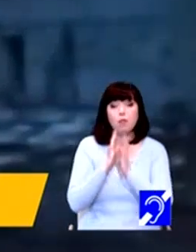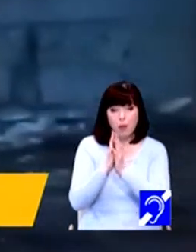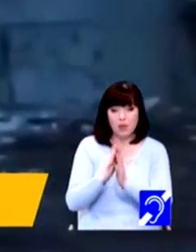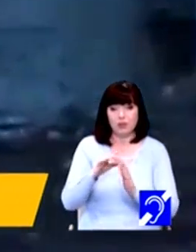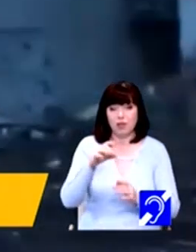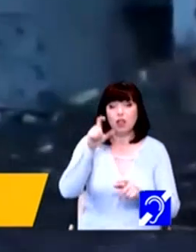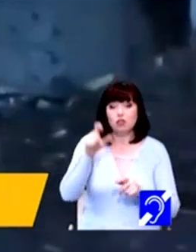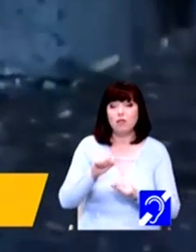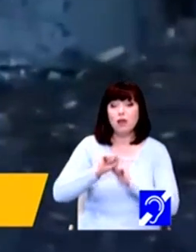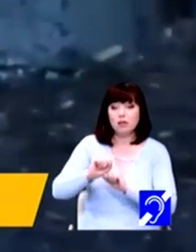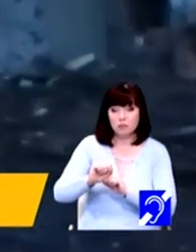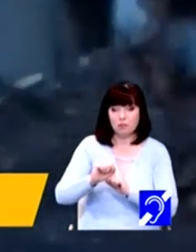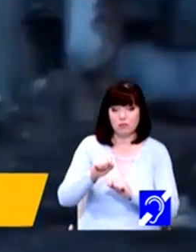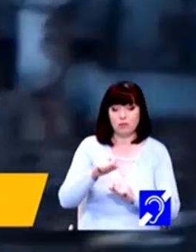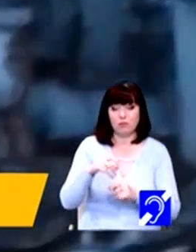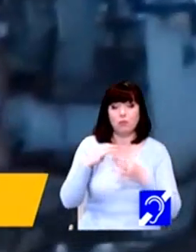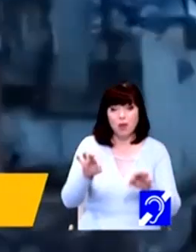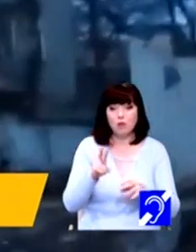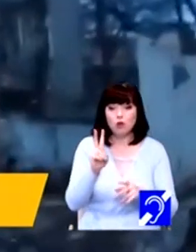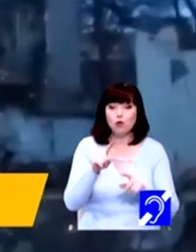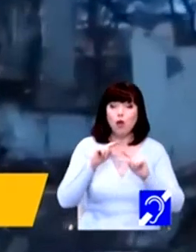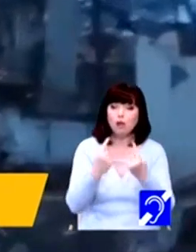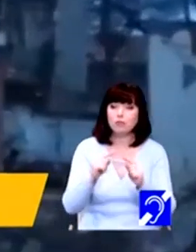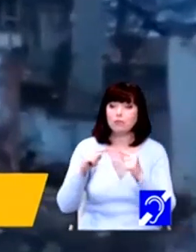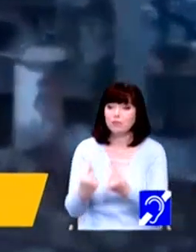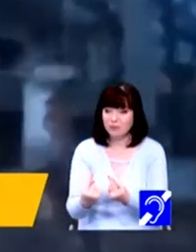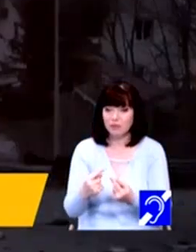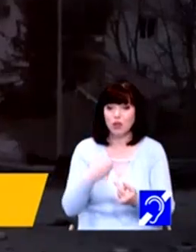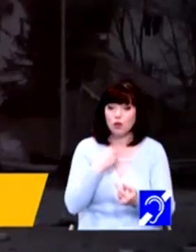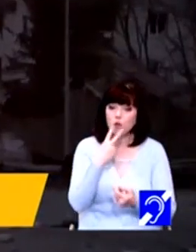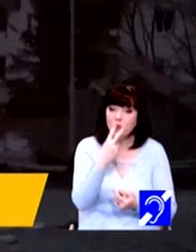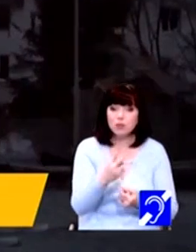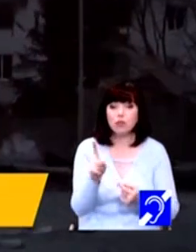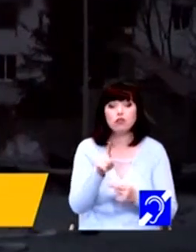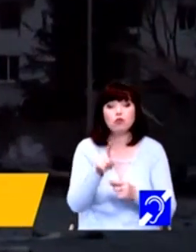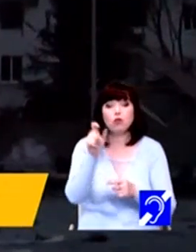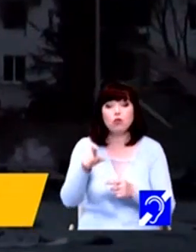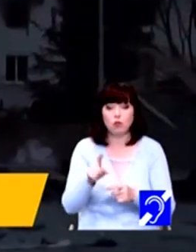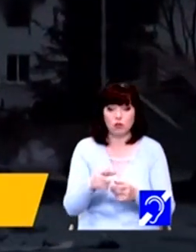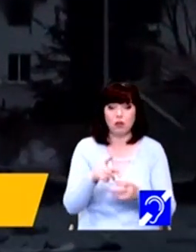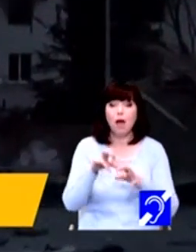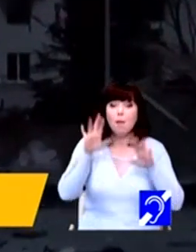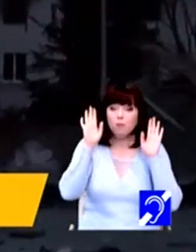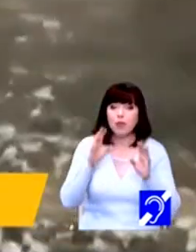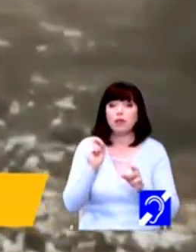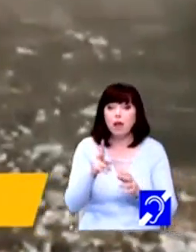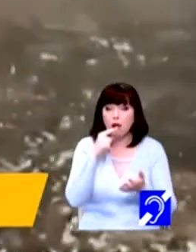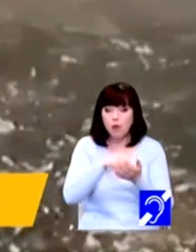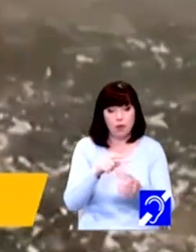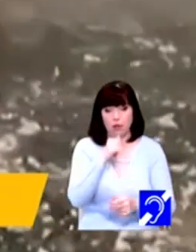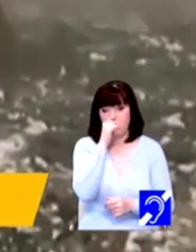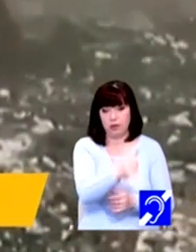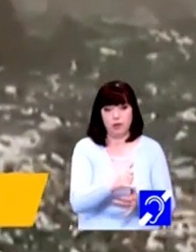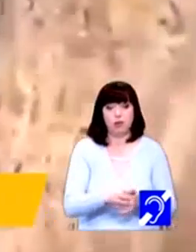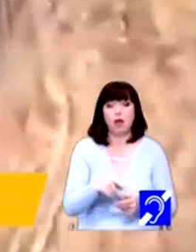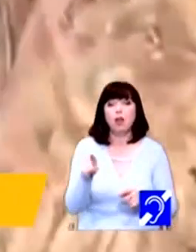din Ucraina permisiunea de a-i vizita pe ostaticii de război, a fost însă refuzată. Tot mai mulți ostași ruși cad prizonieri în Ucraina. Acest militar